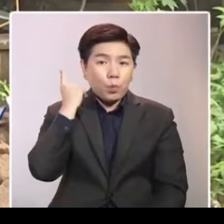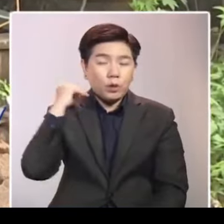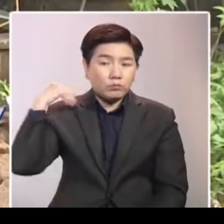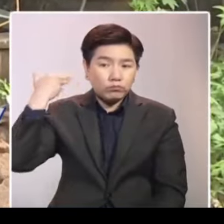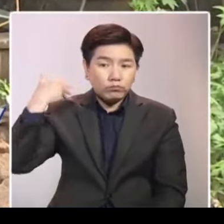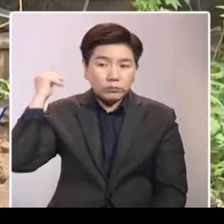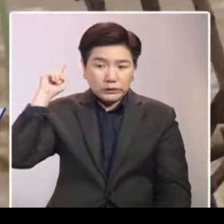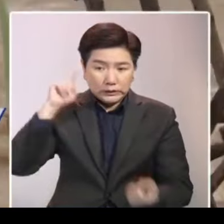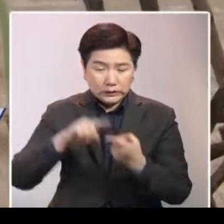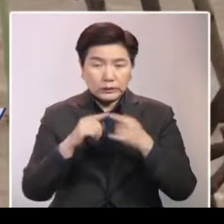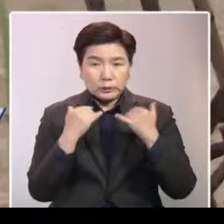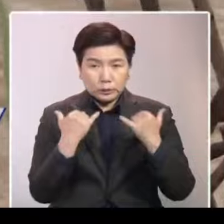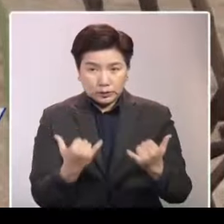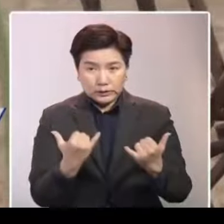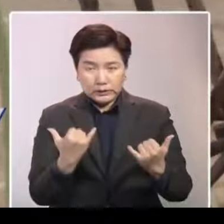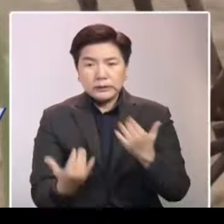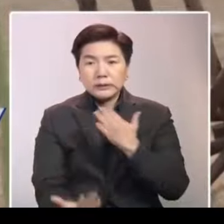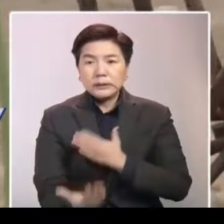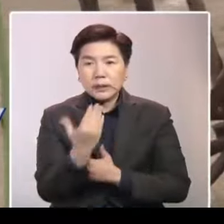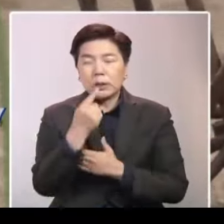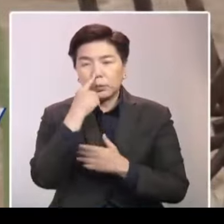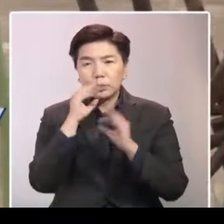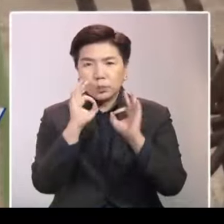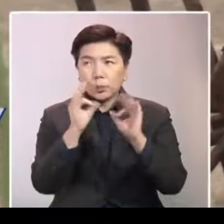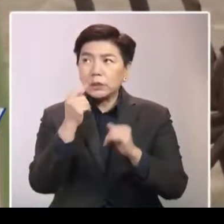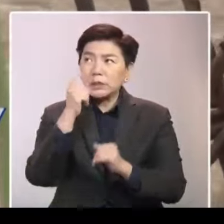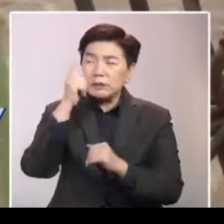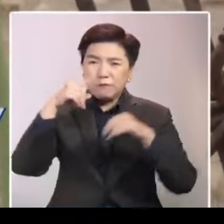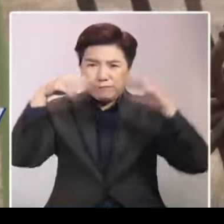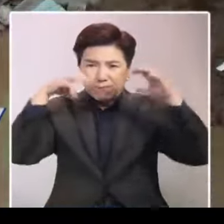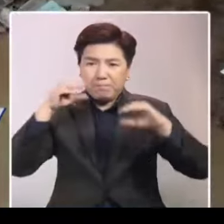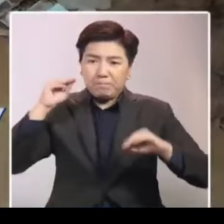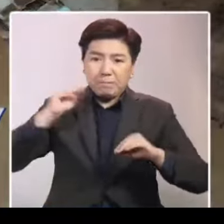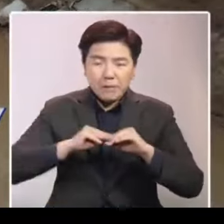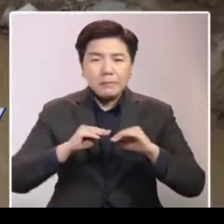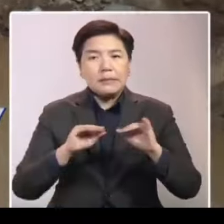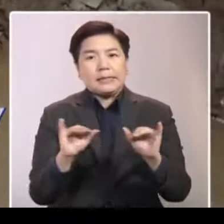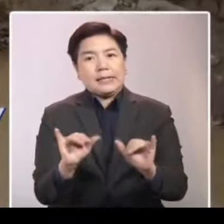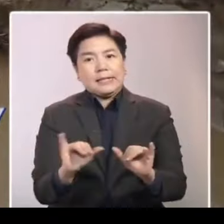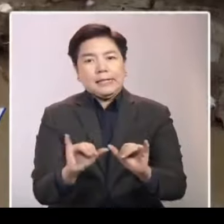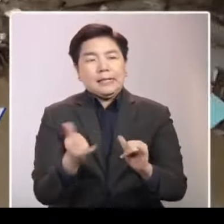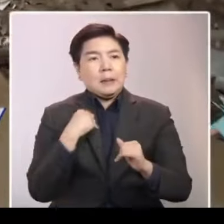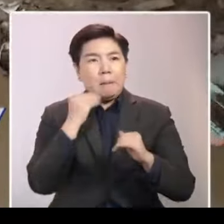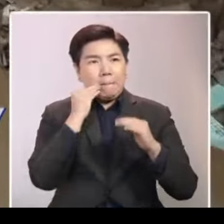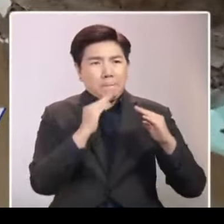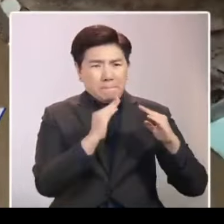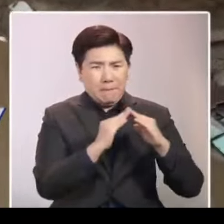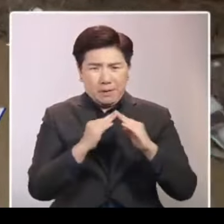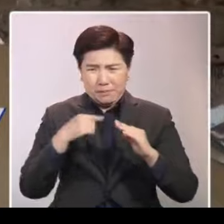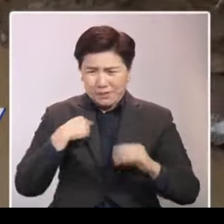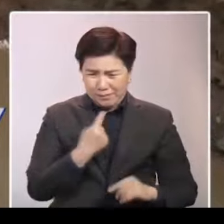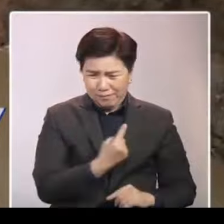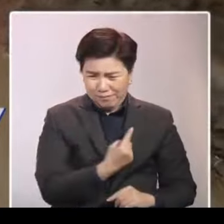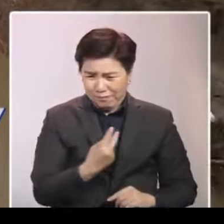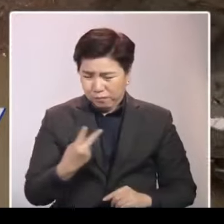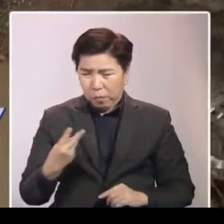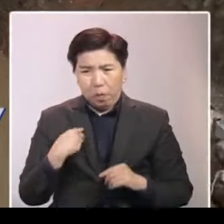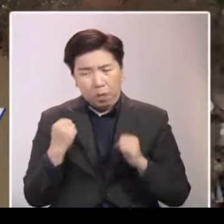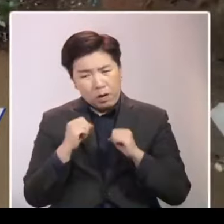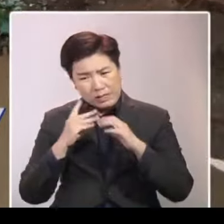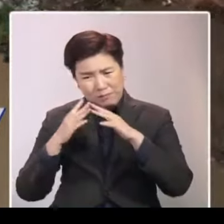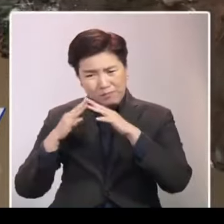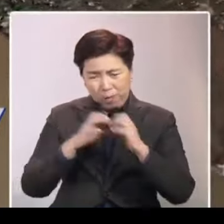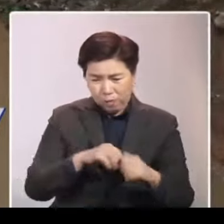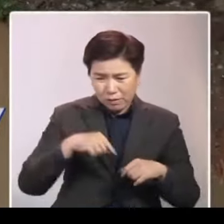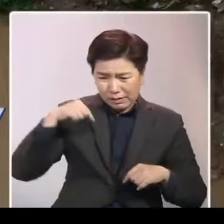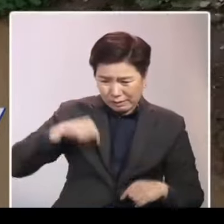าวันนี้แต่เช้านี้ยังถือว่าโชคดีที่ไม่มีฝนตกลงมาสมทบอีกเพราะยังมีบ้านริมน้ำแม่ริมอีกหลายหลังที่ยังหวั่นอยู่ว่าจะ